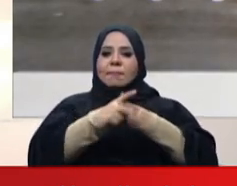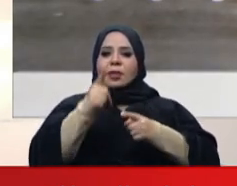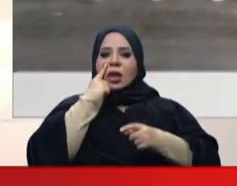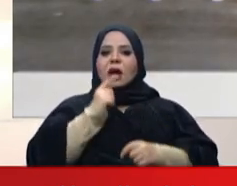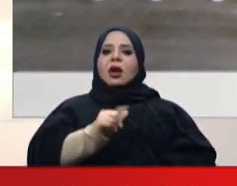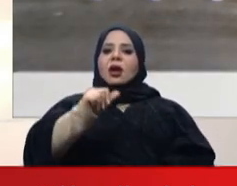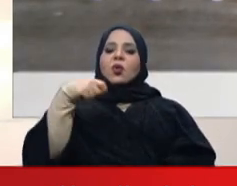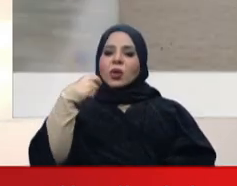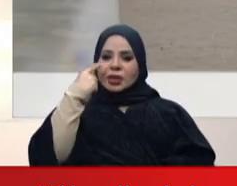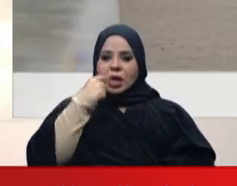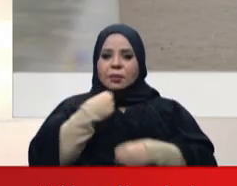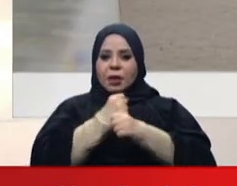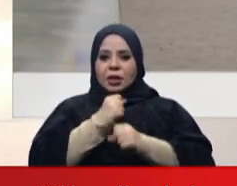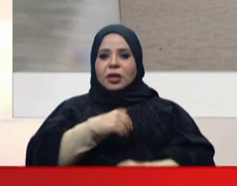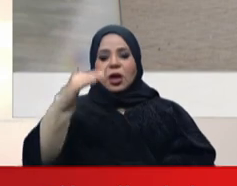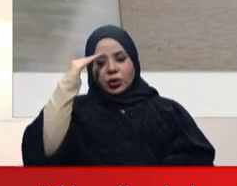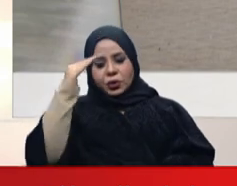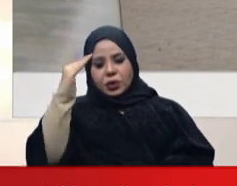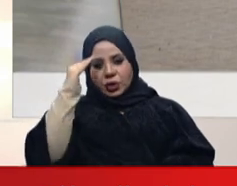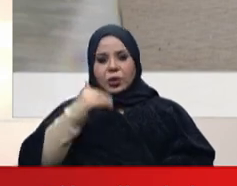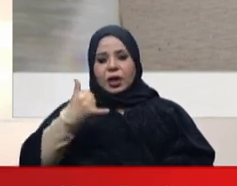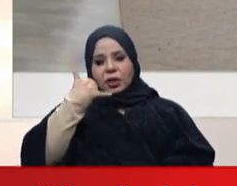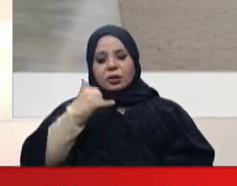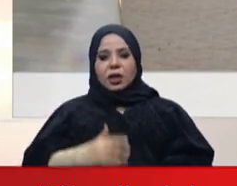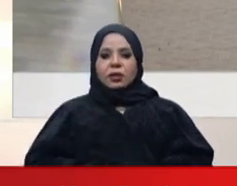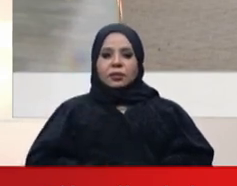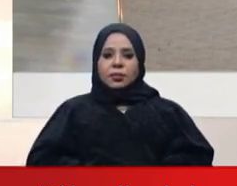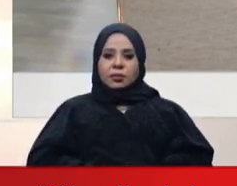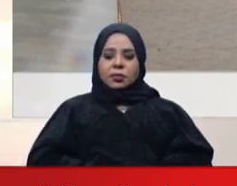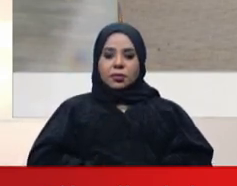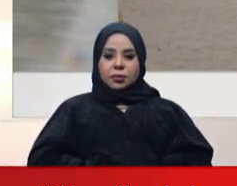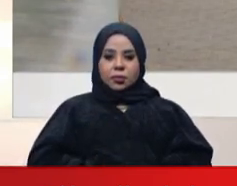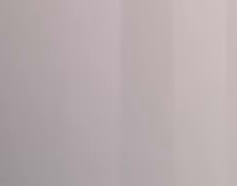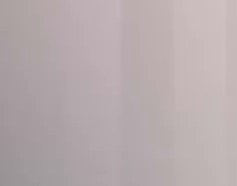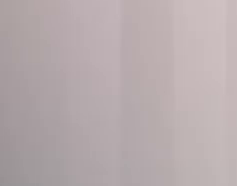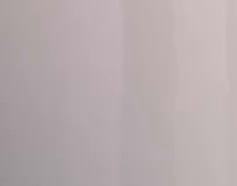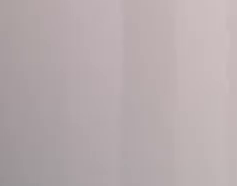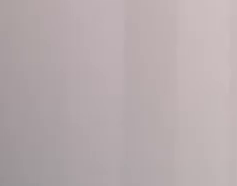الأشغال وشؤون البلديات والتخطيط العمراني المهندس شوقي المنديل، شكرا جزيلا لك.